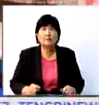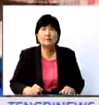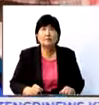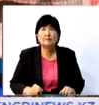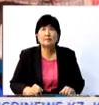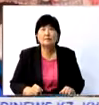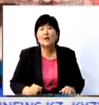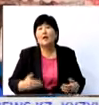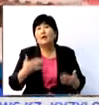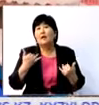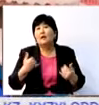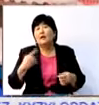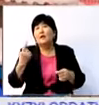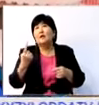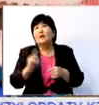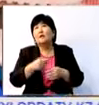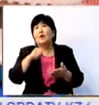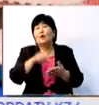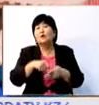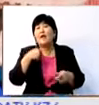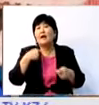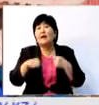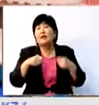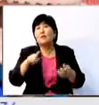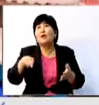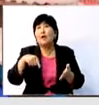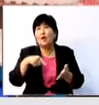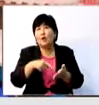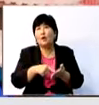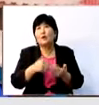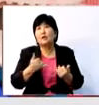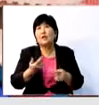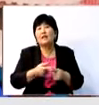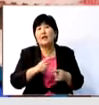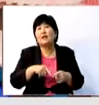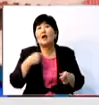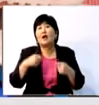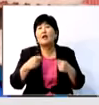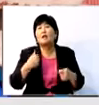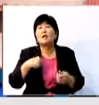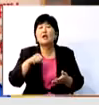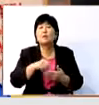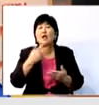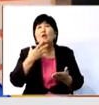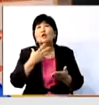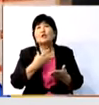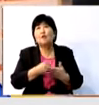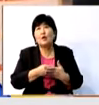мы впервые участвуем на ярмарке городском. И на этом же ярмарке мы представляем